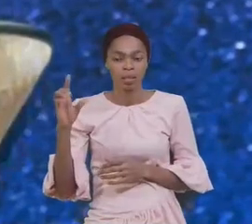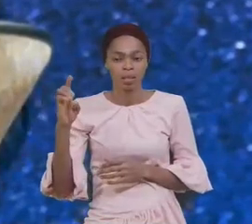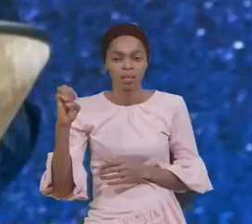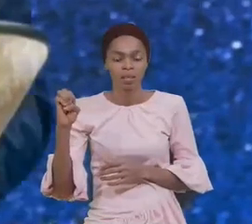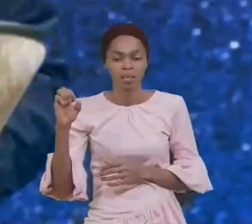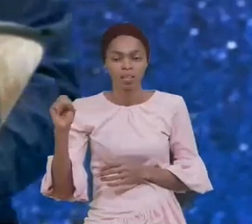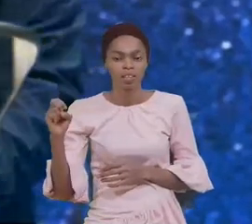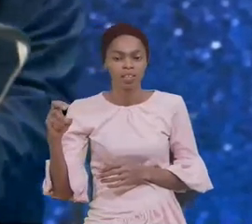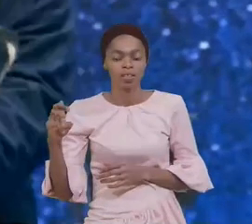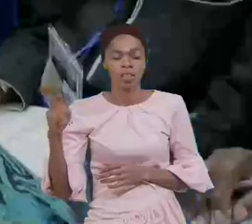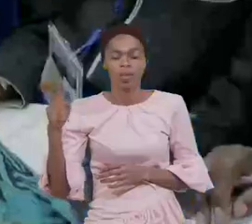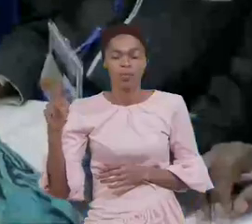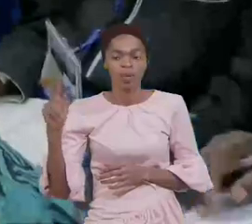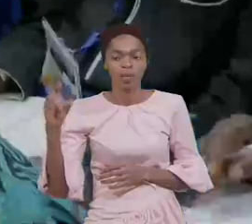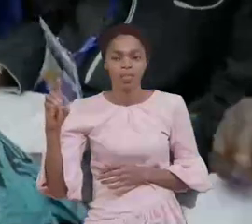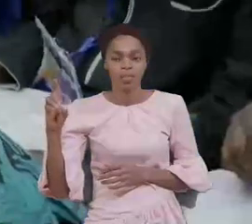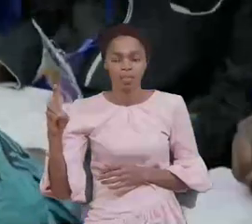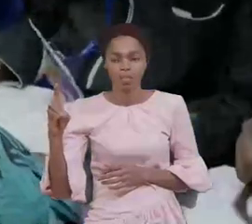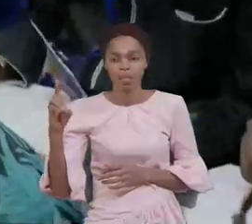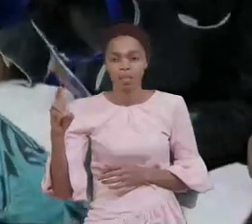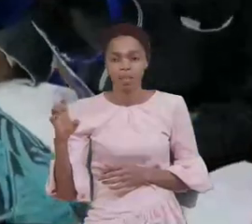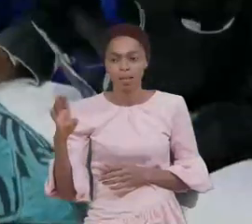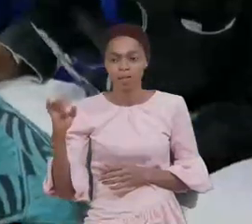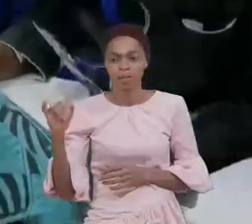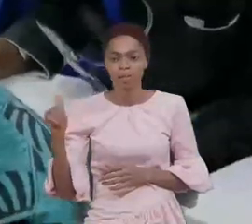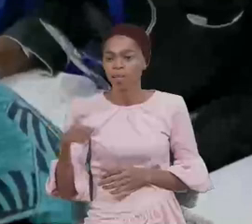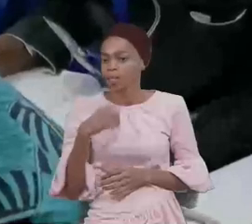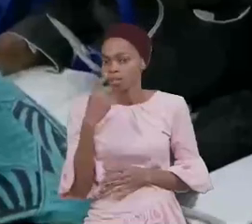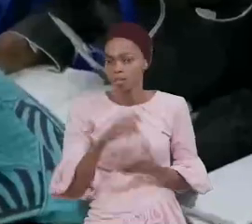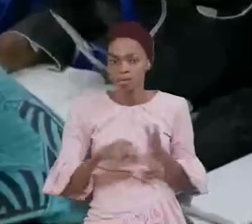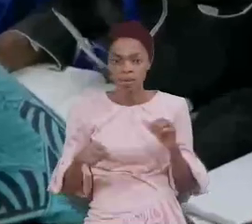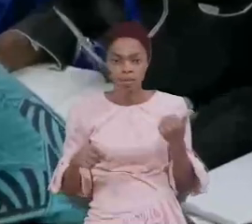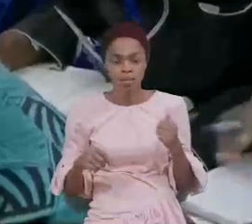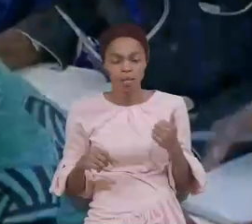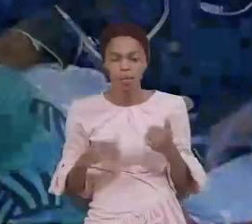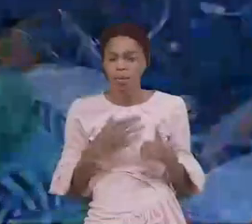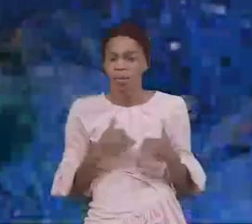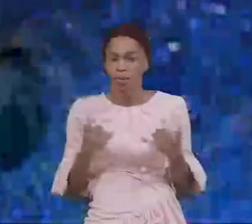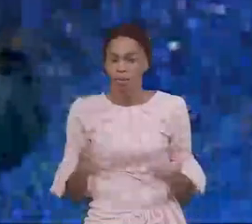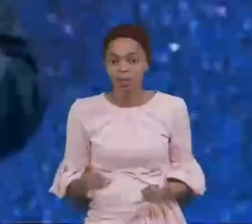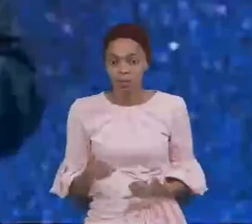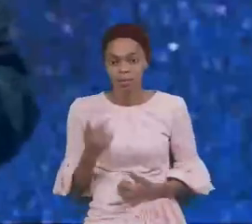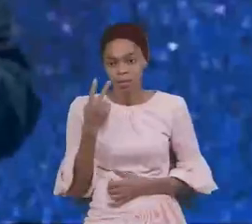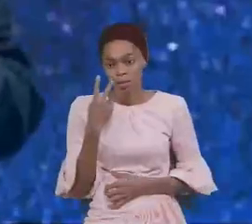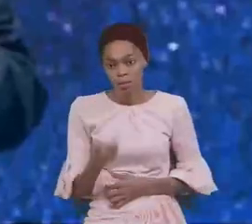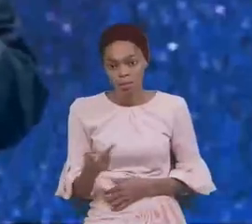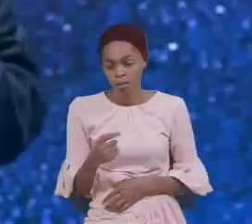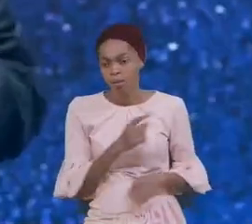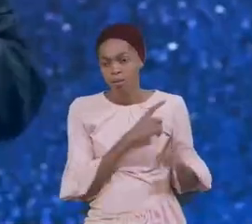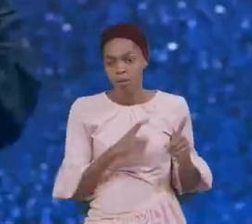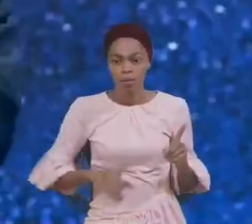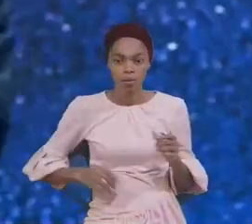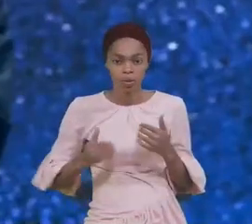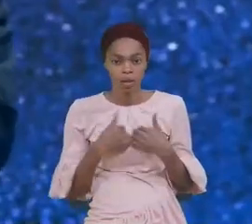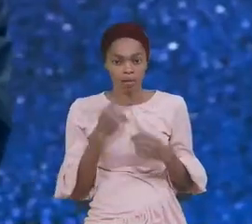Barnéa. Le verset 10 dit, maintenant, voici l'Éternel m'a